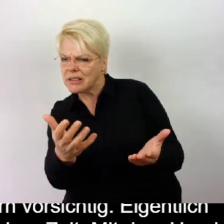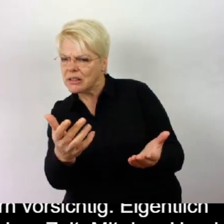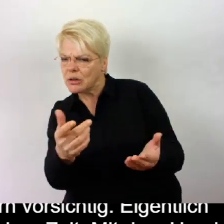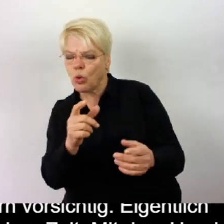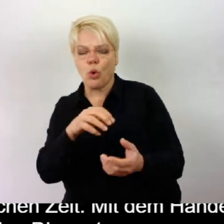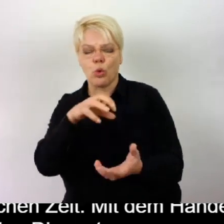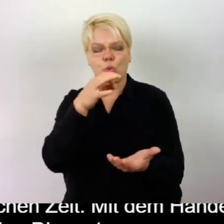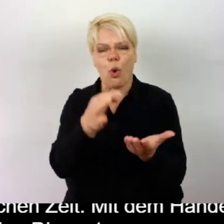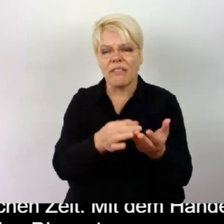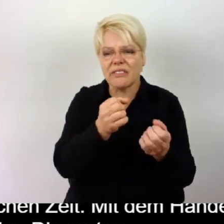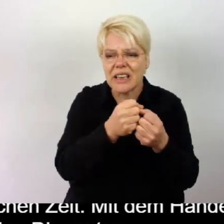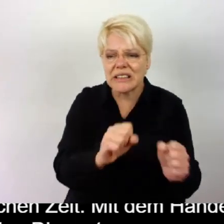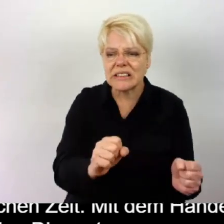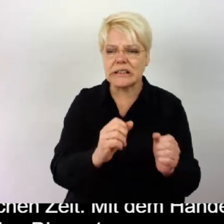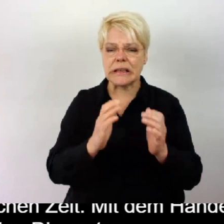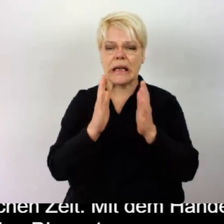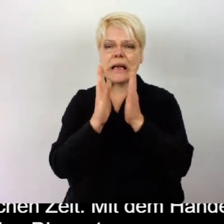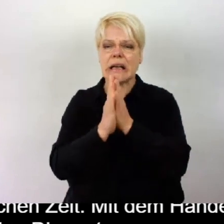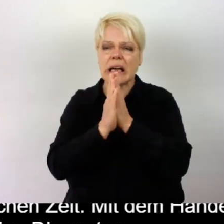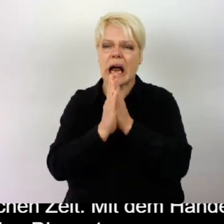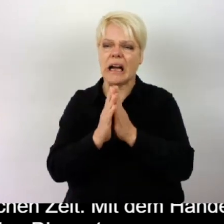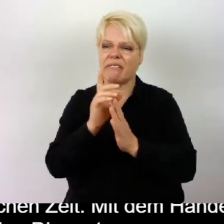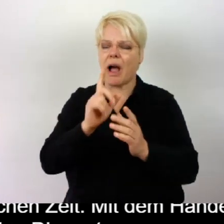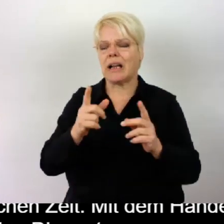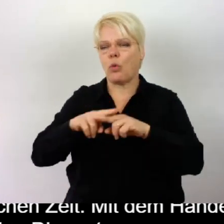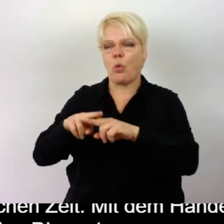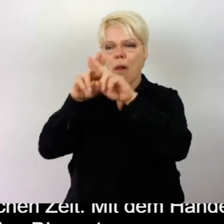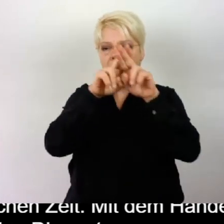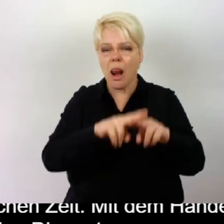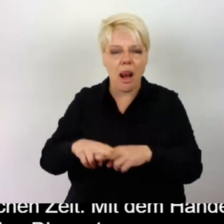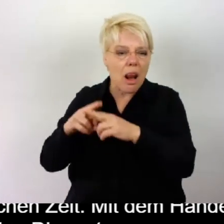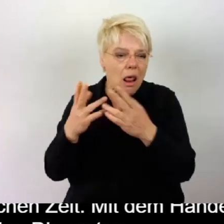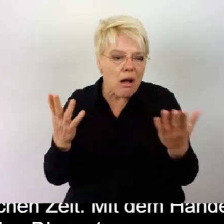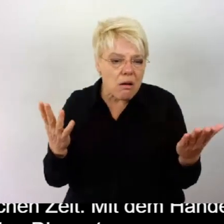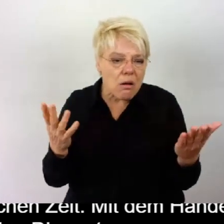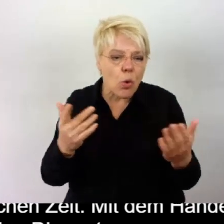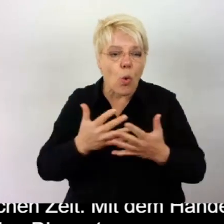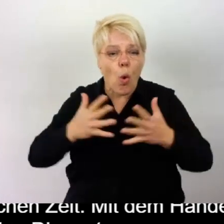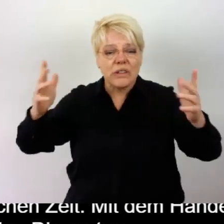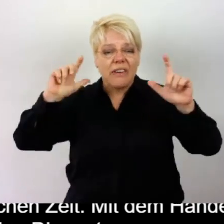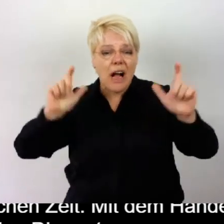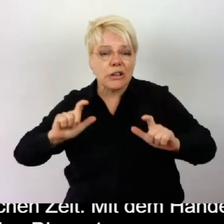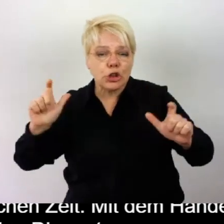Nockerberg schwer gerügt. Auch einige von mir sehr bewunderte